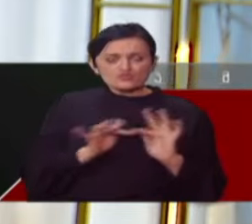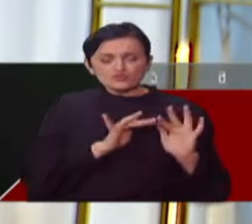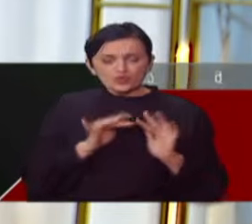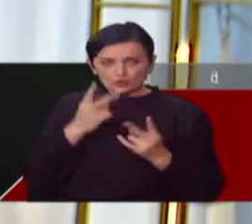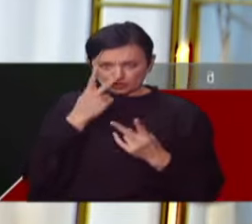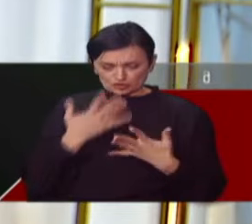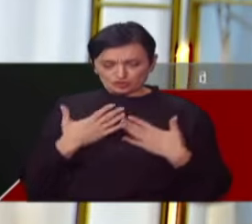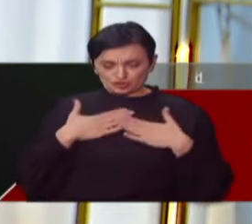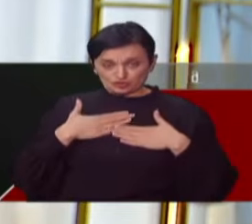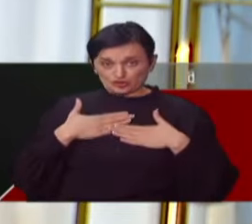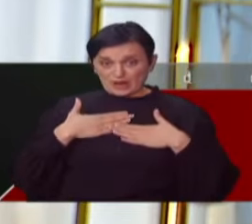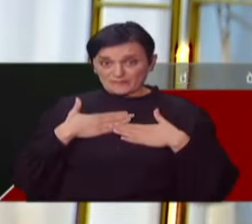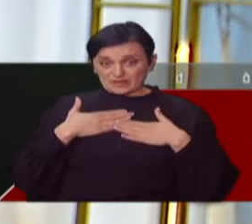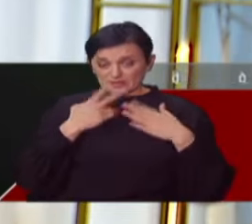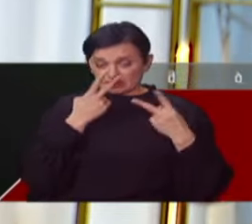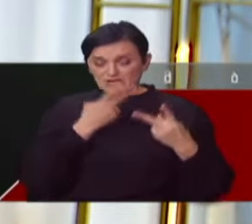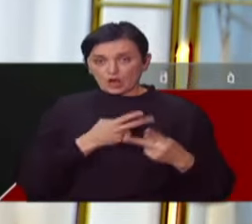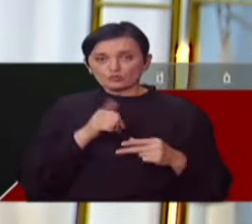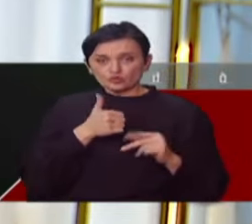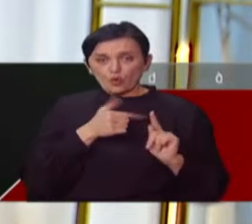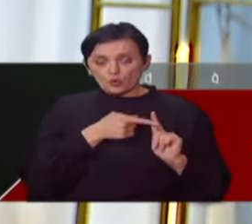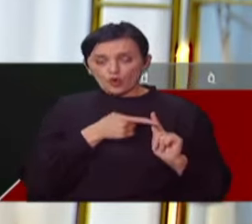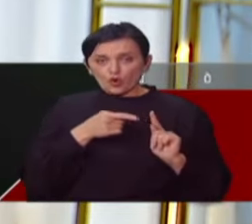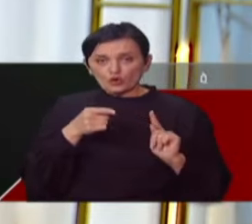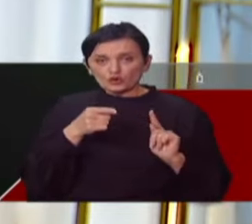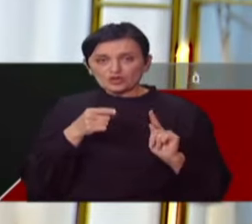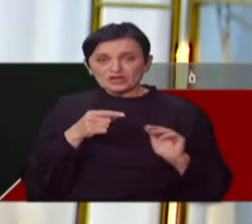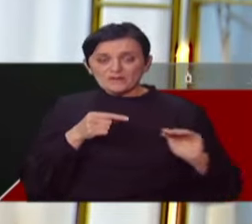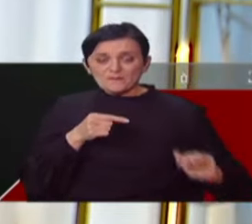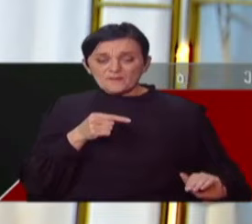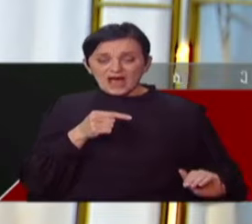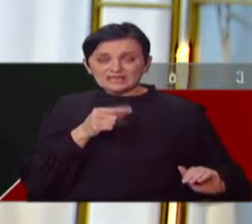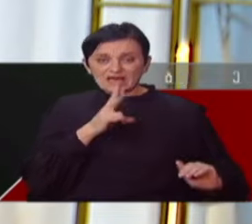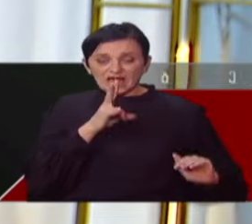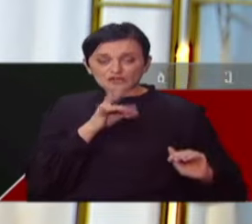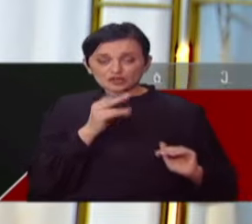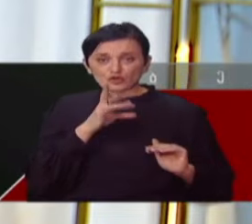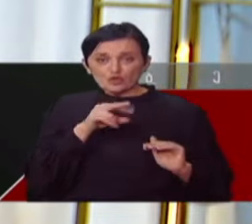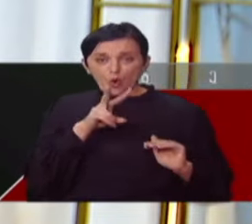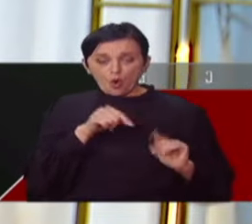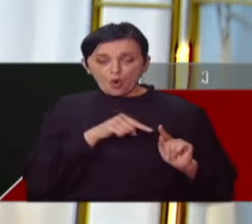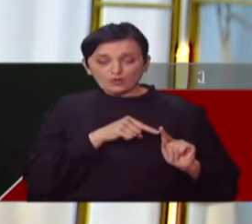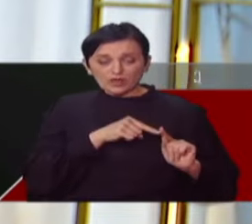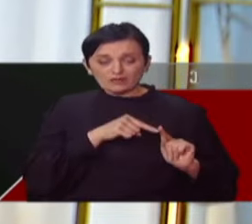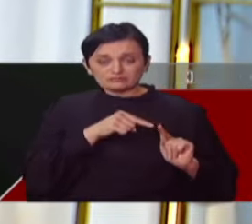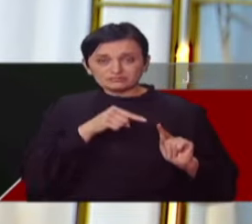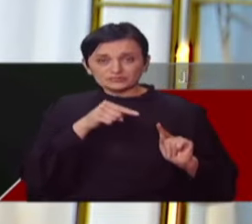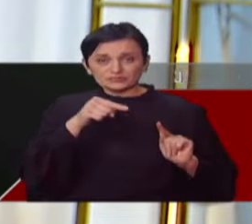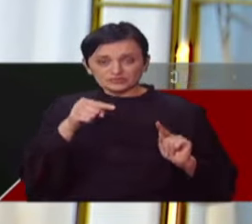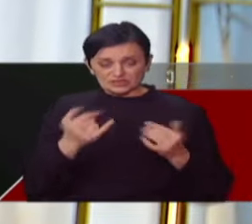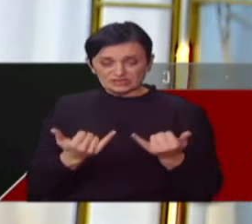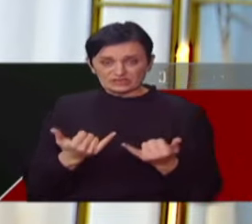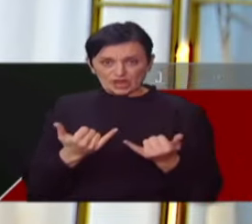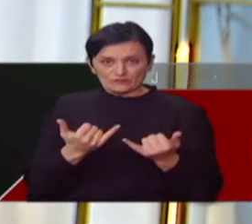ჩანს ჩემი გადმოსახედიდან, როგორ გავიარე ნიკოლა პატარა ნიკოლადან, აი რაღაცა თინეიჯერი ნიკოლადან,